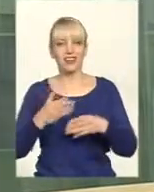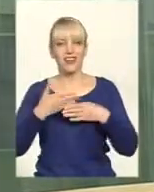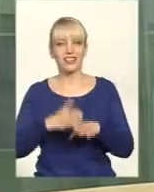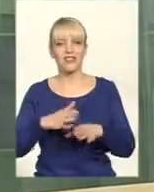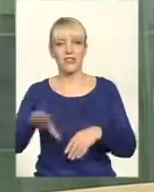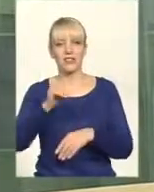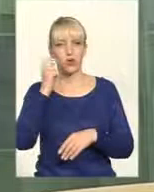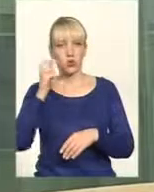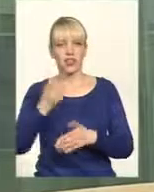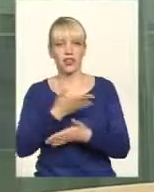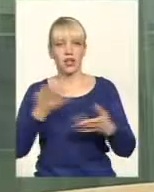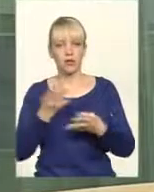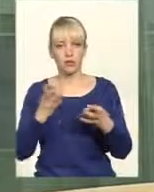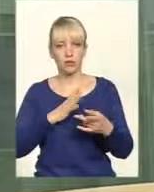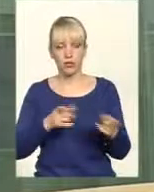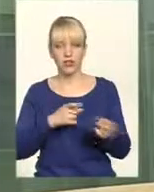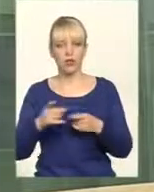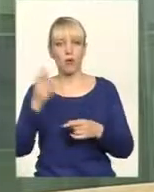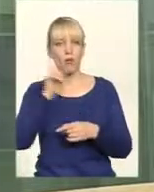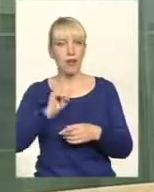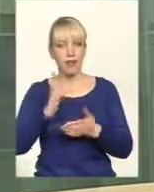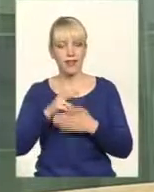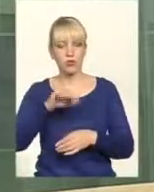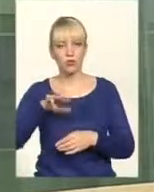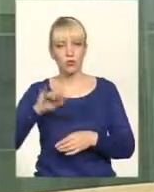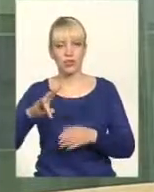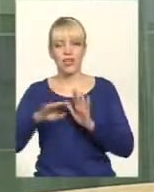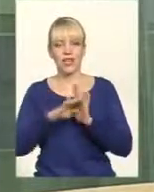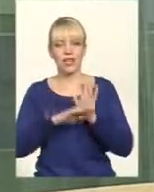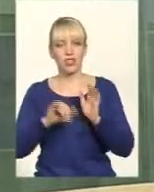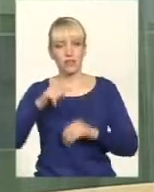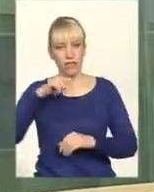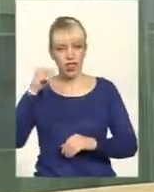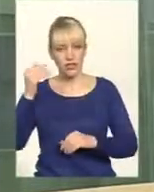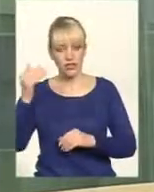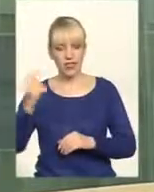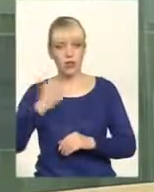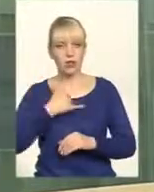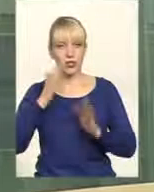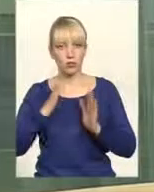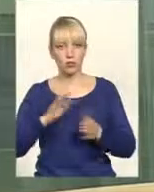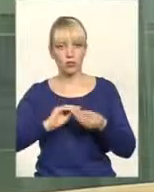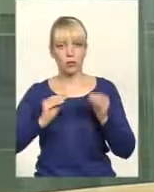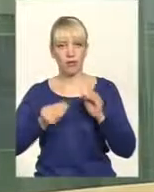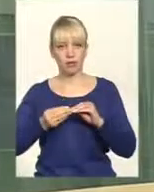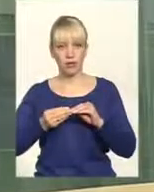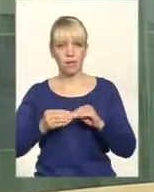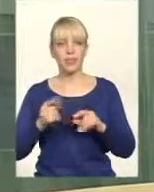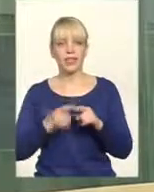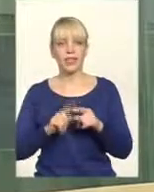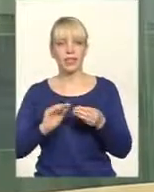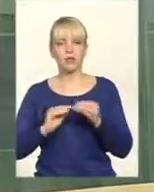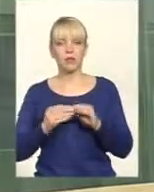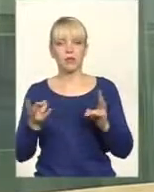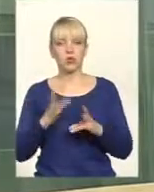нам нужно быть готовым, пока есть путинский режим в России, у нас, скажем так, будут проблемы. И к этим